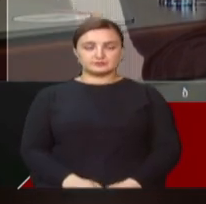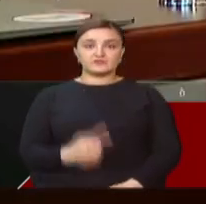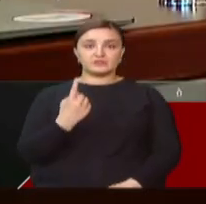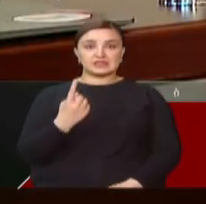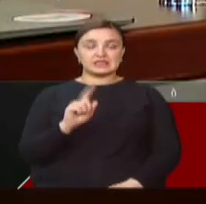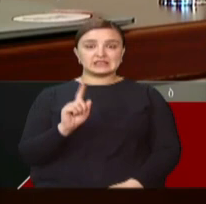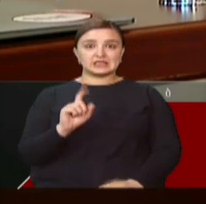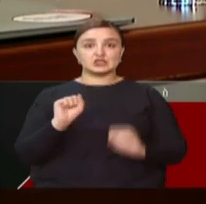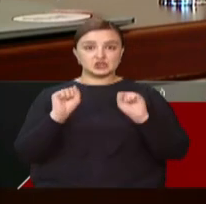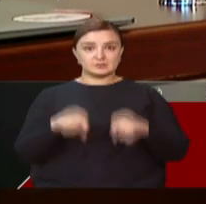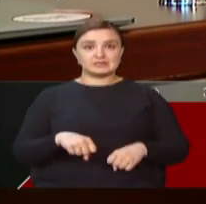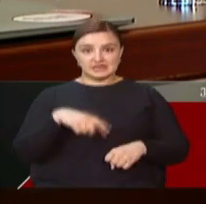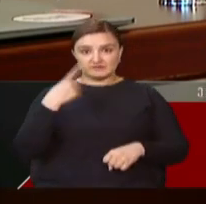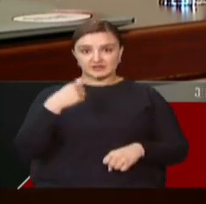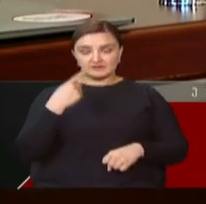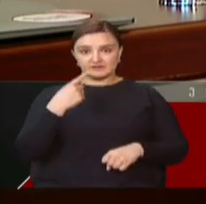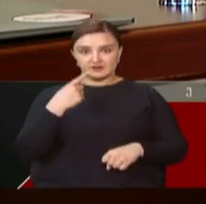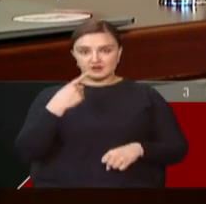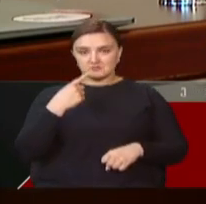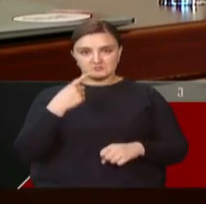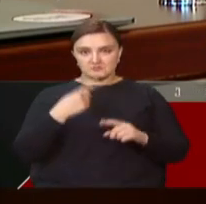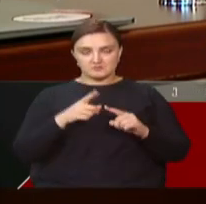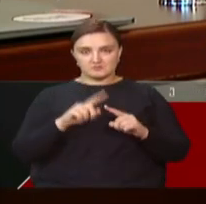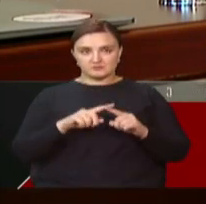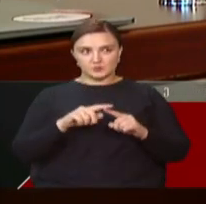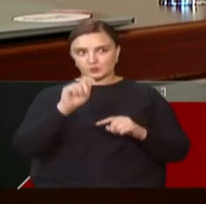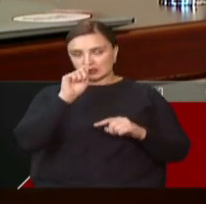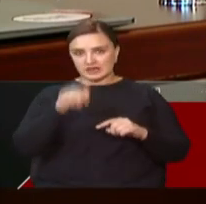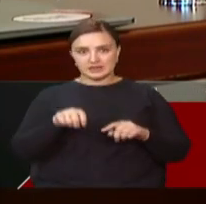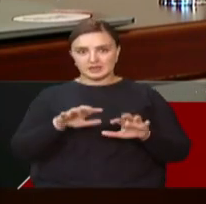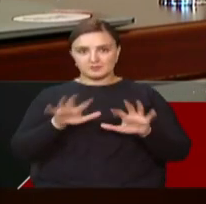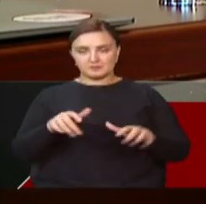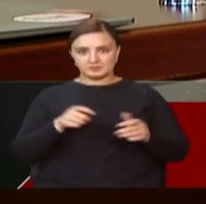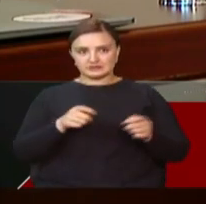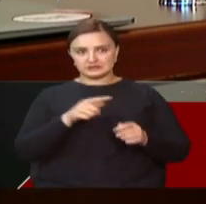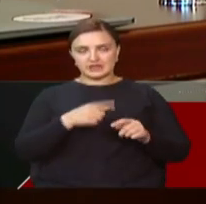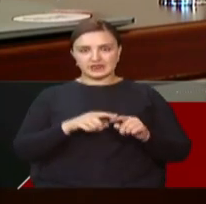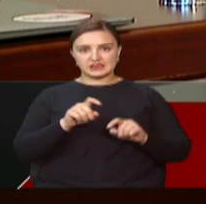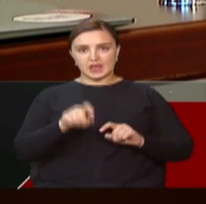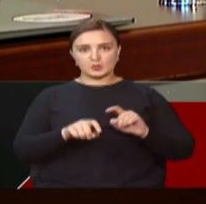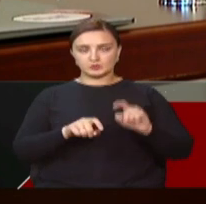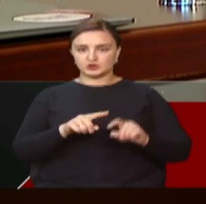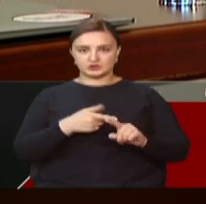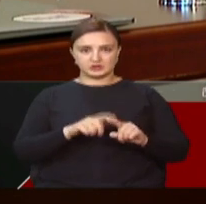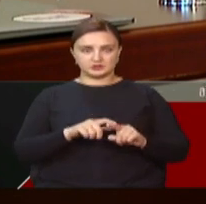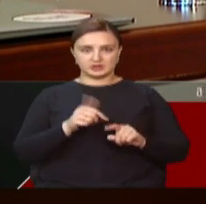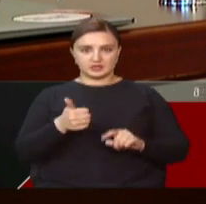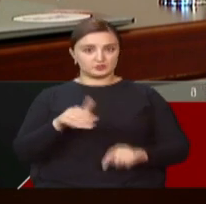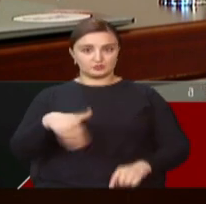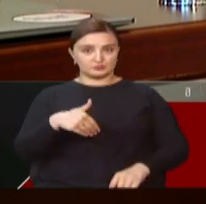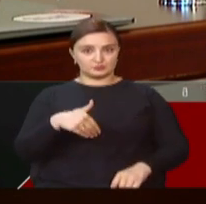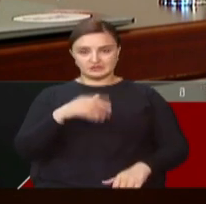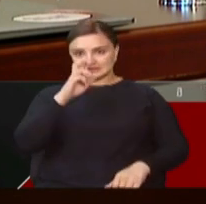ერთი რაც შემძლევ თქვა, რომ უკიდურესად არაკეთილგანწყობელი ნაბიჯი არის უკრაინის პრეზიდენტის მხრიდან, როგორც საქართველოს